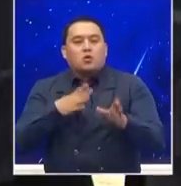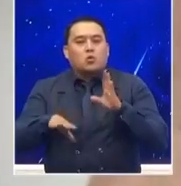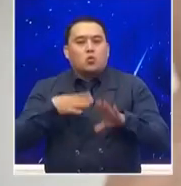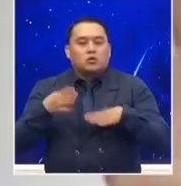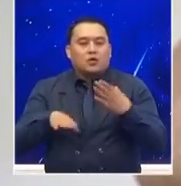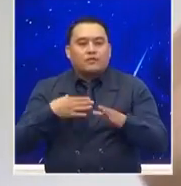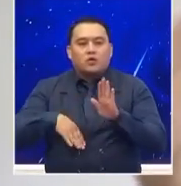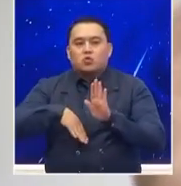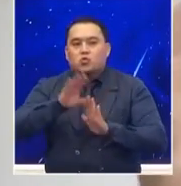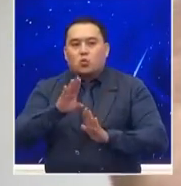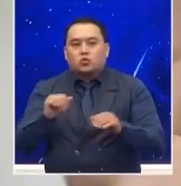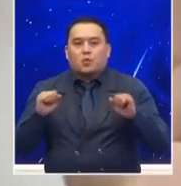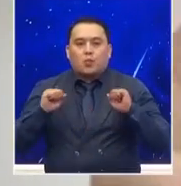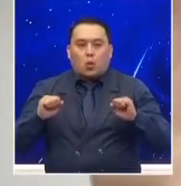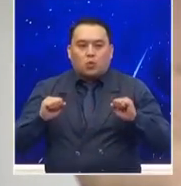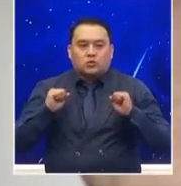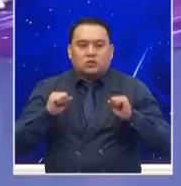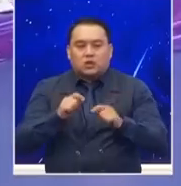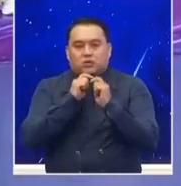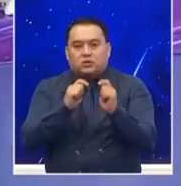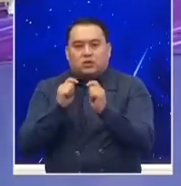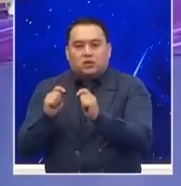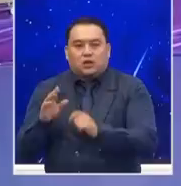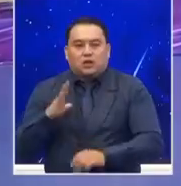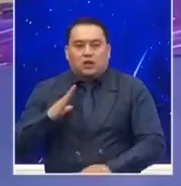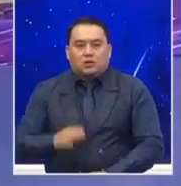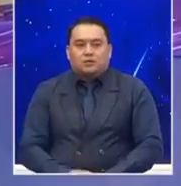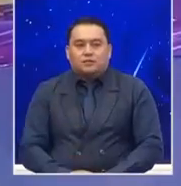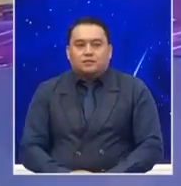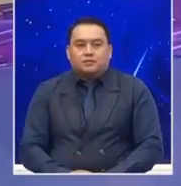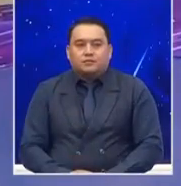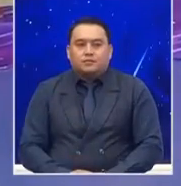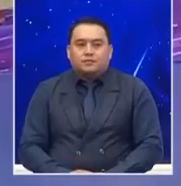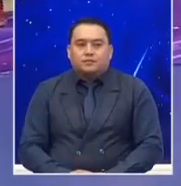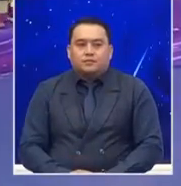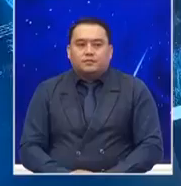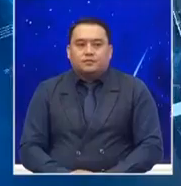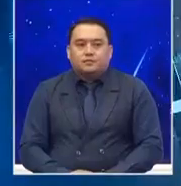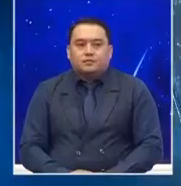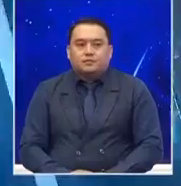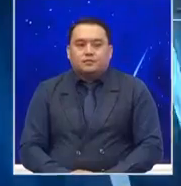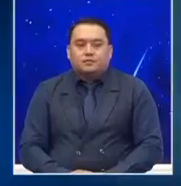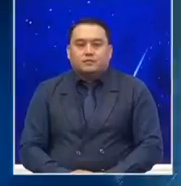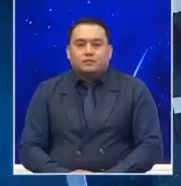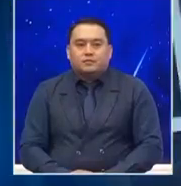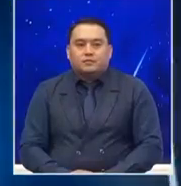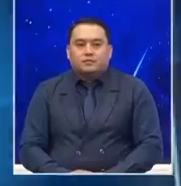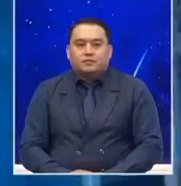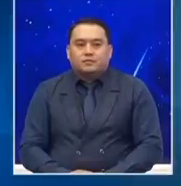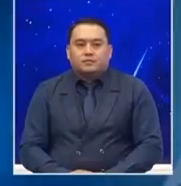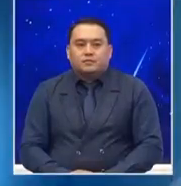түскен жекелеген спортшыларға да сыйлықтар таратылды. Жарқын Нұрланұлы, Абзал Нүсіпов, Жетісу телеарнасы.